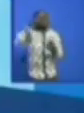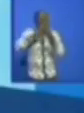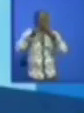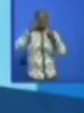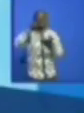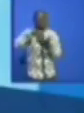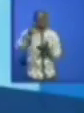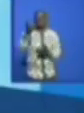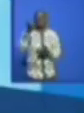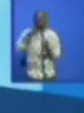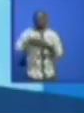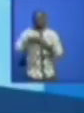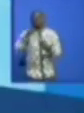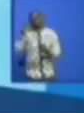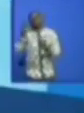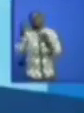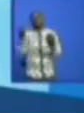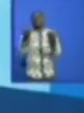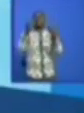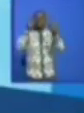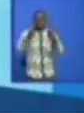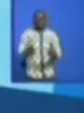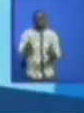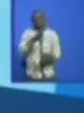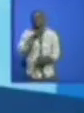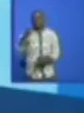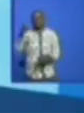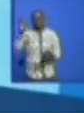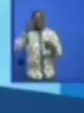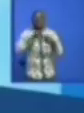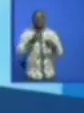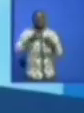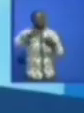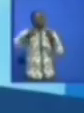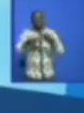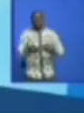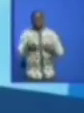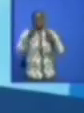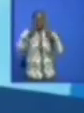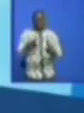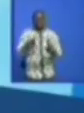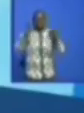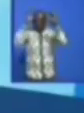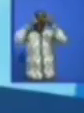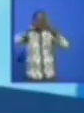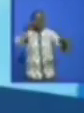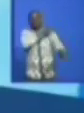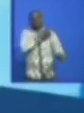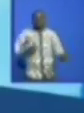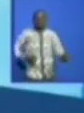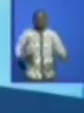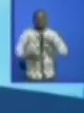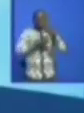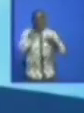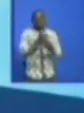et par la disparition de plusieurs personnalités politiques burkinabées. Au nom de ces personnalités figure le président de l'Assemblée nationale, Salifou